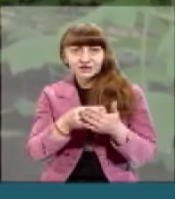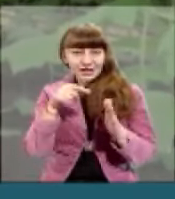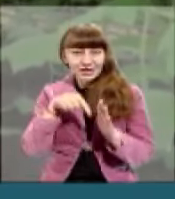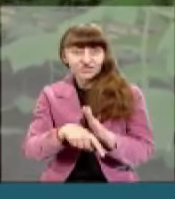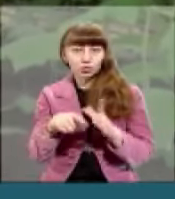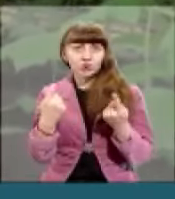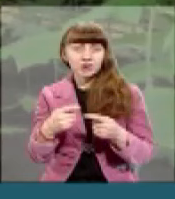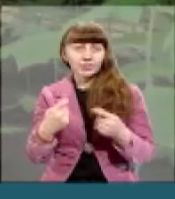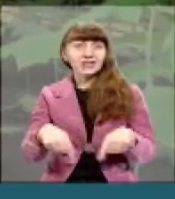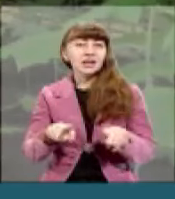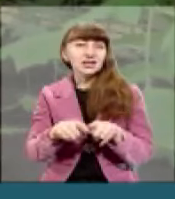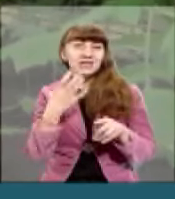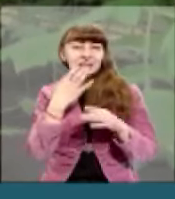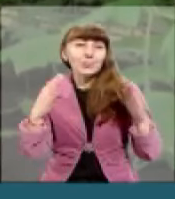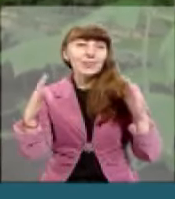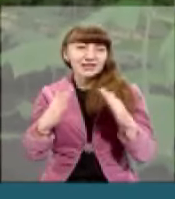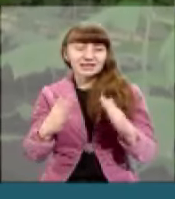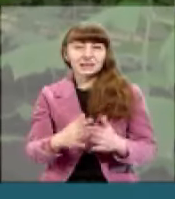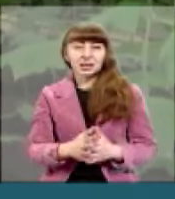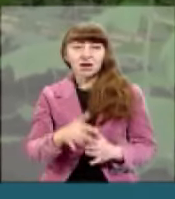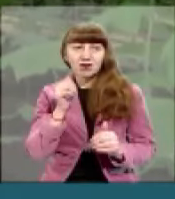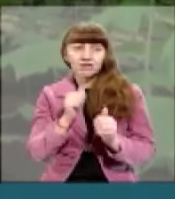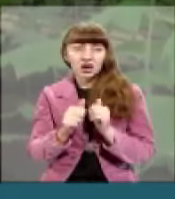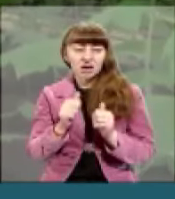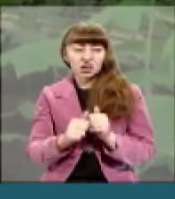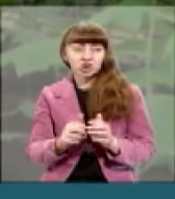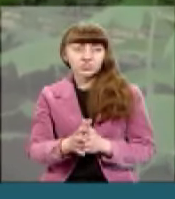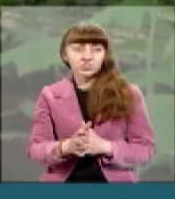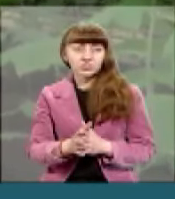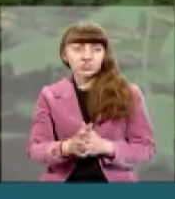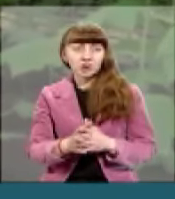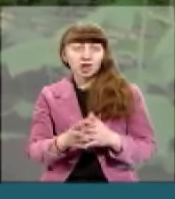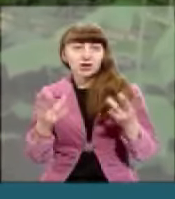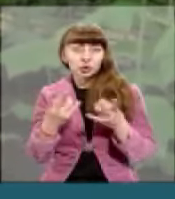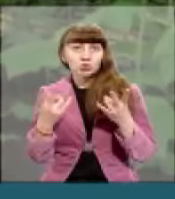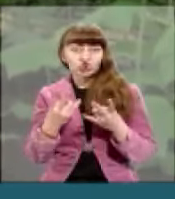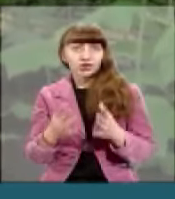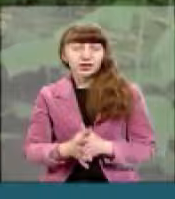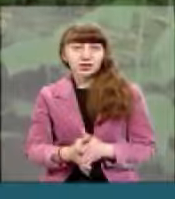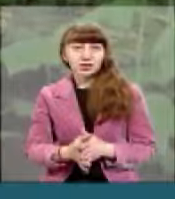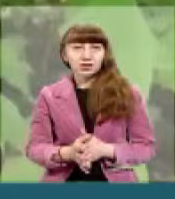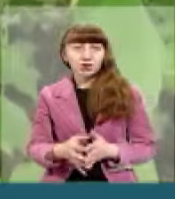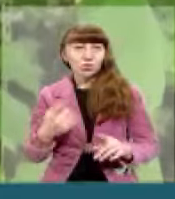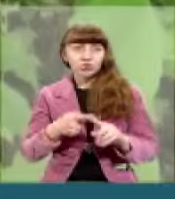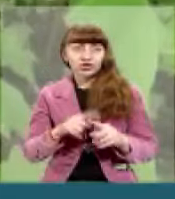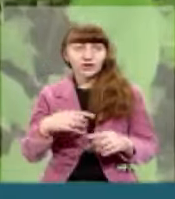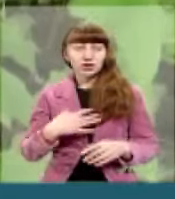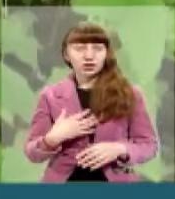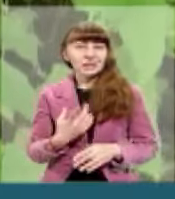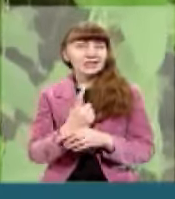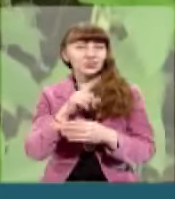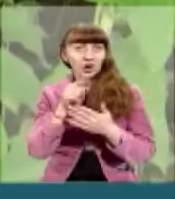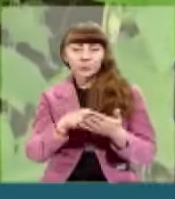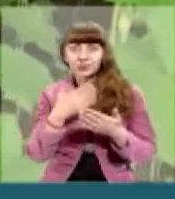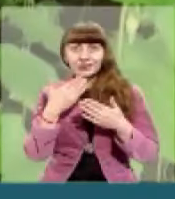безопасности такие теплицы, мини-теплицы в каждом, в частности в городах-спутниках, они необходимы и критически важны. Этот вопрос не